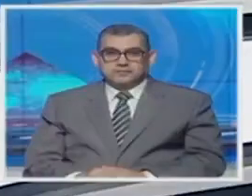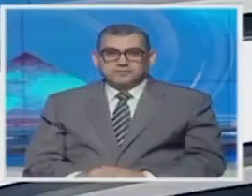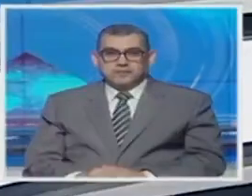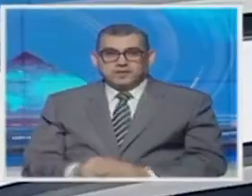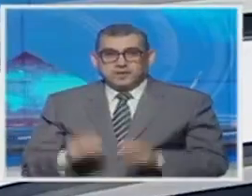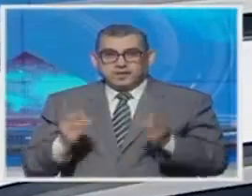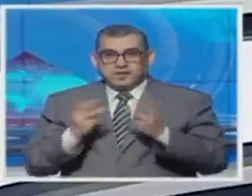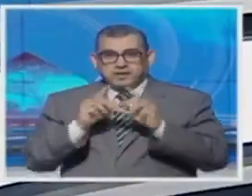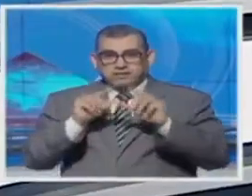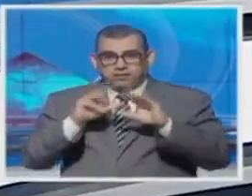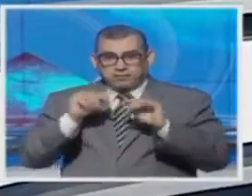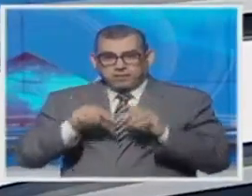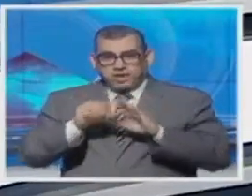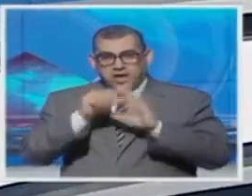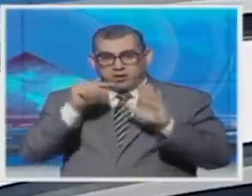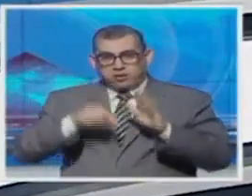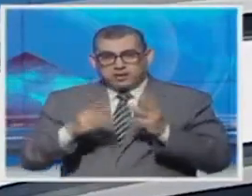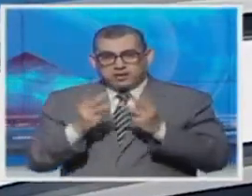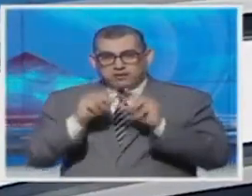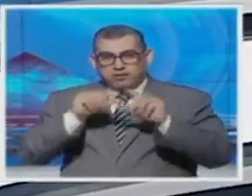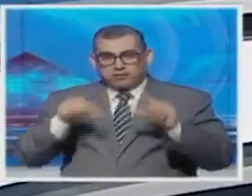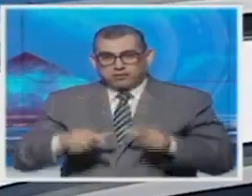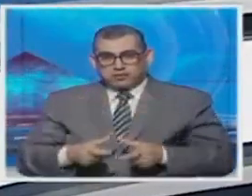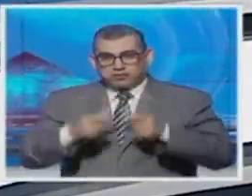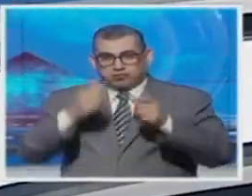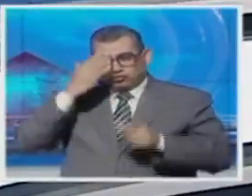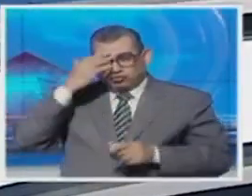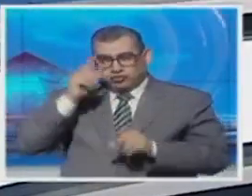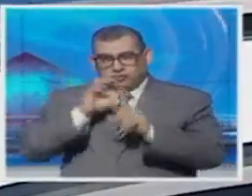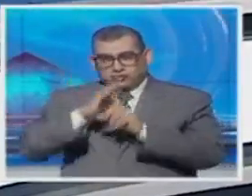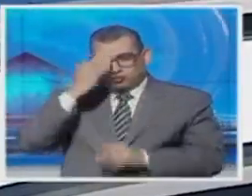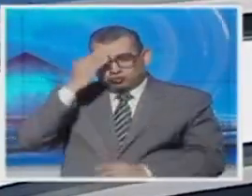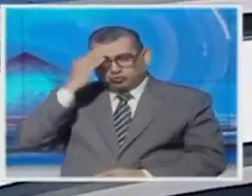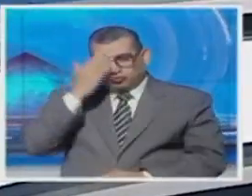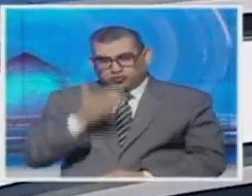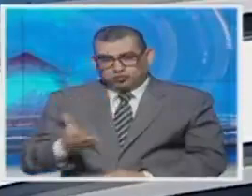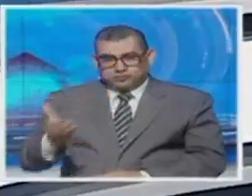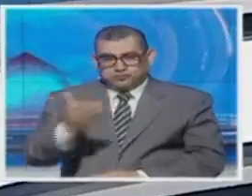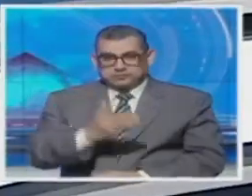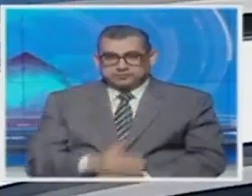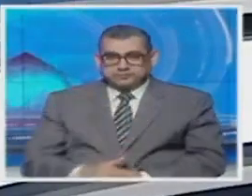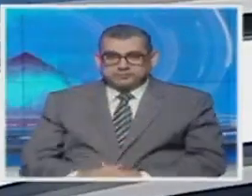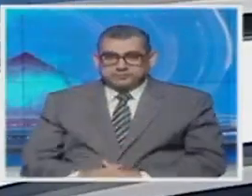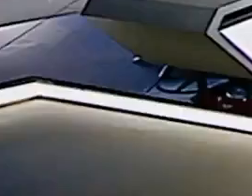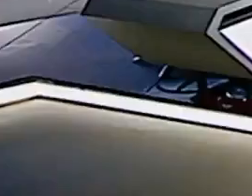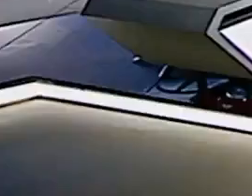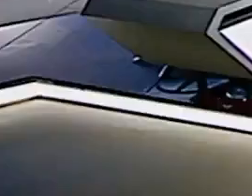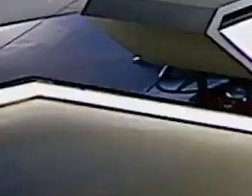مسبيرو.إيجي عنواننا الإلكتروني. شكرا لطيب المتابعة. في أمان الله.